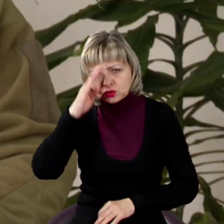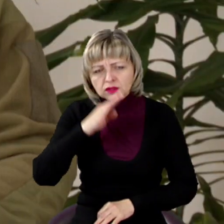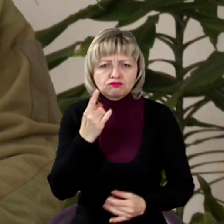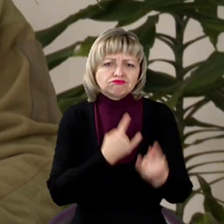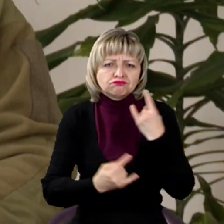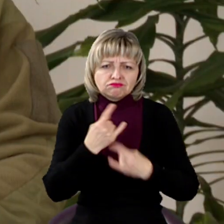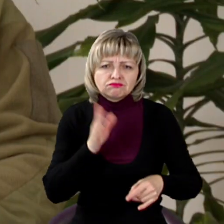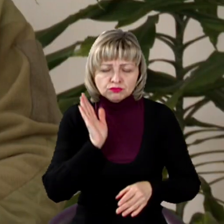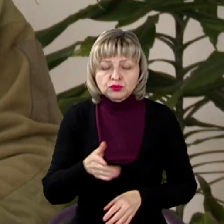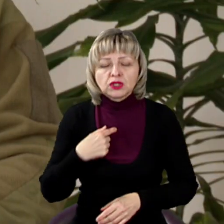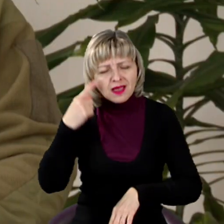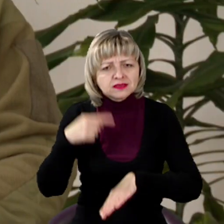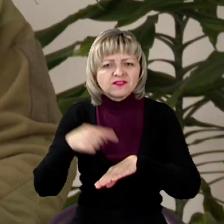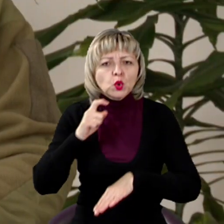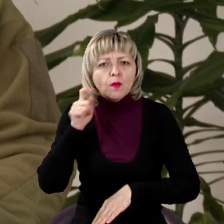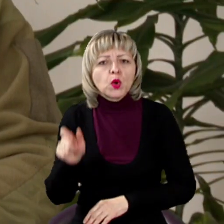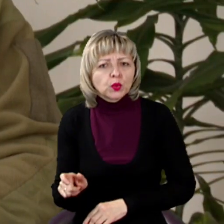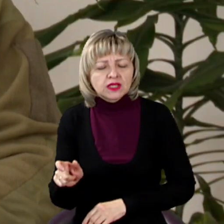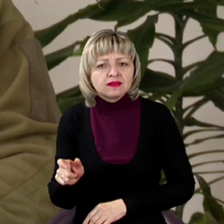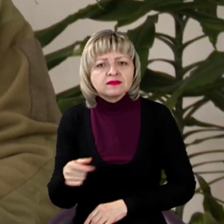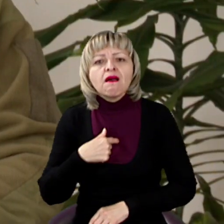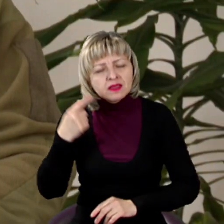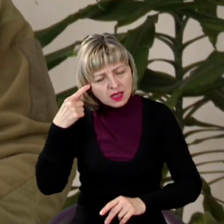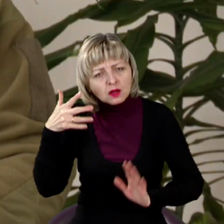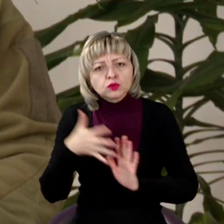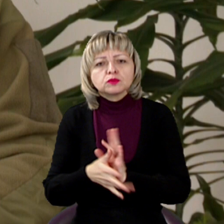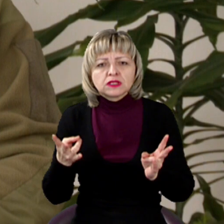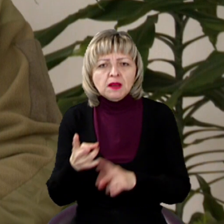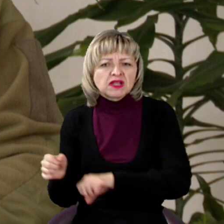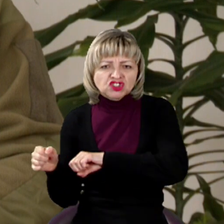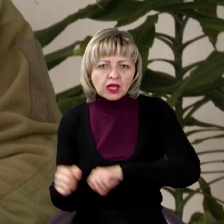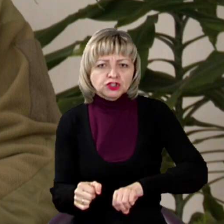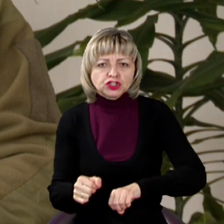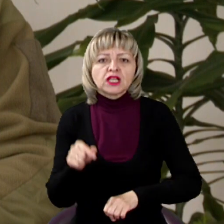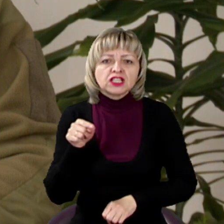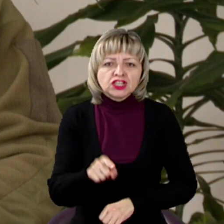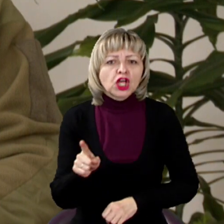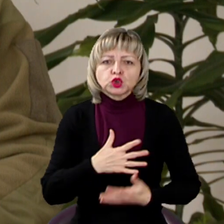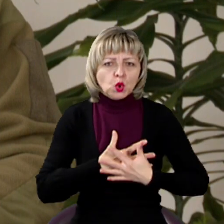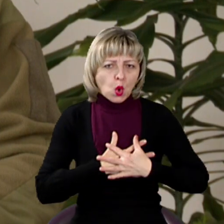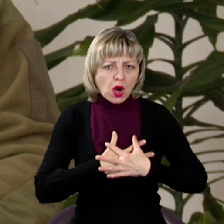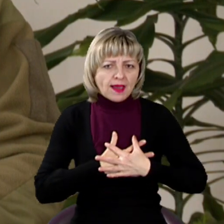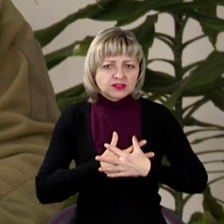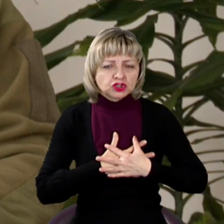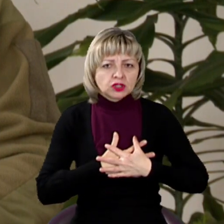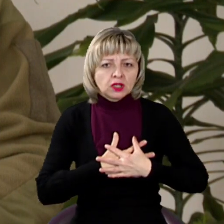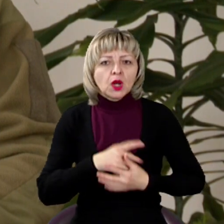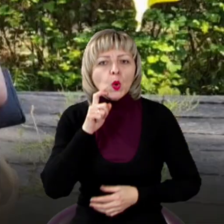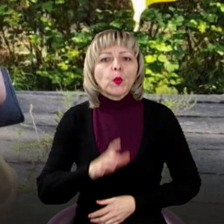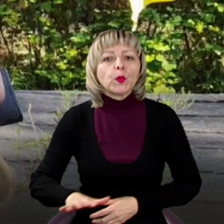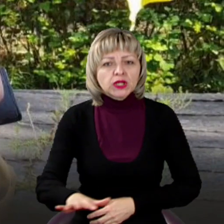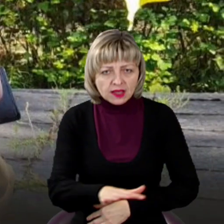відмовляти. Я свідомий українець і розумію, що потрібно захищати те, що ти кохаєш,